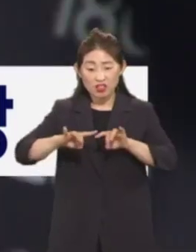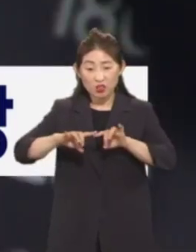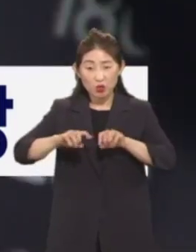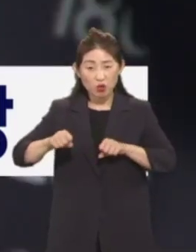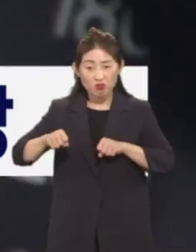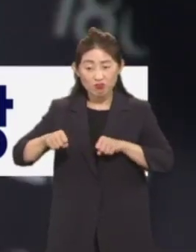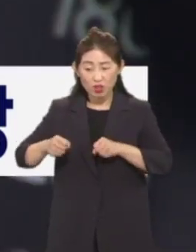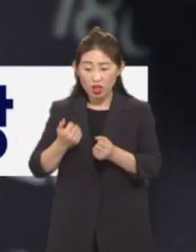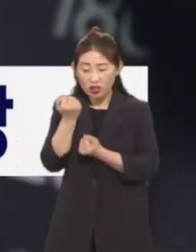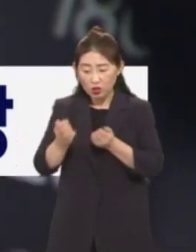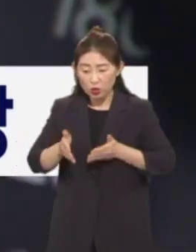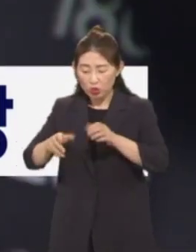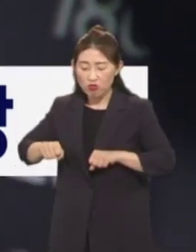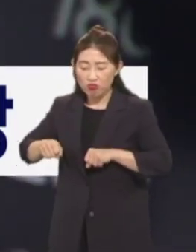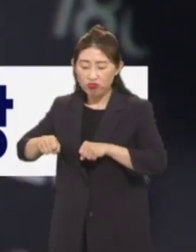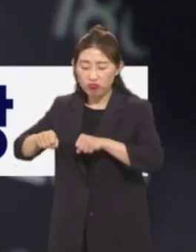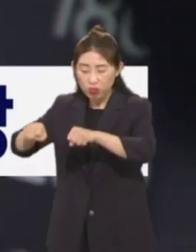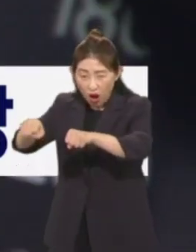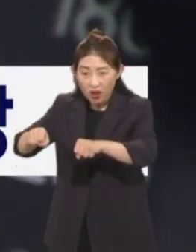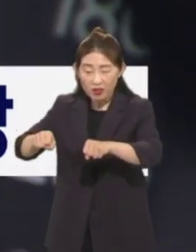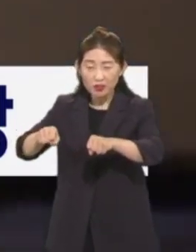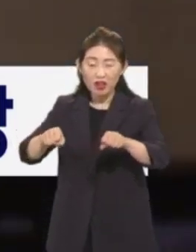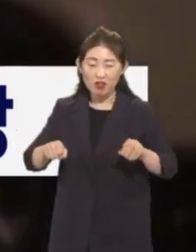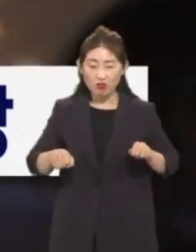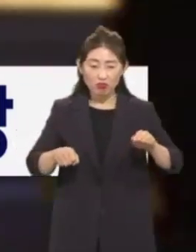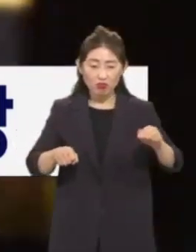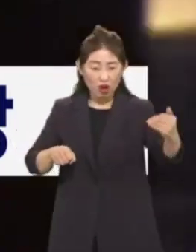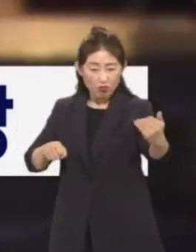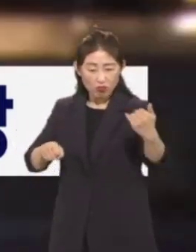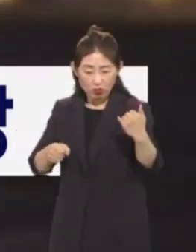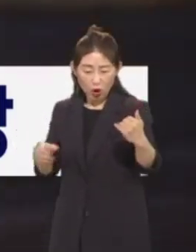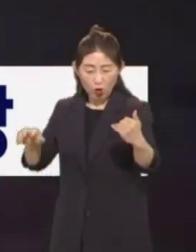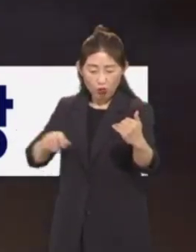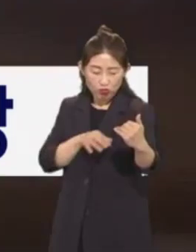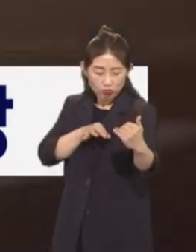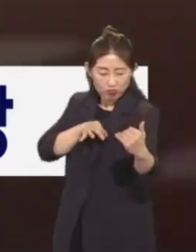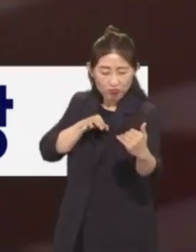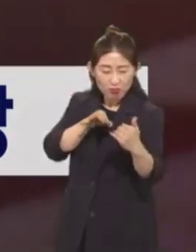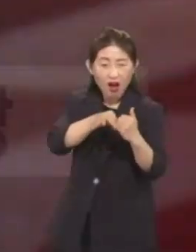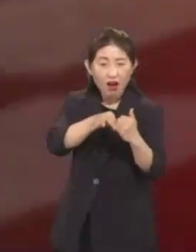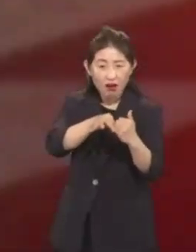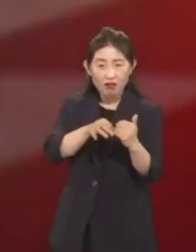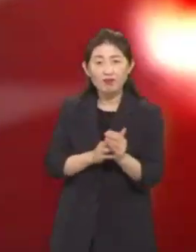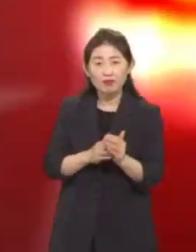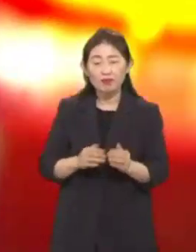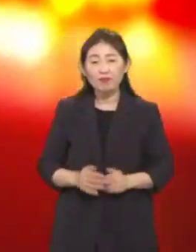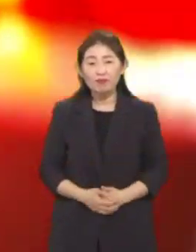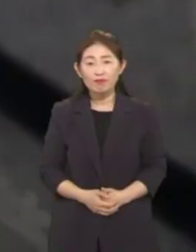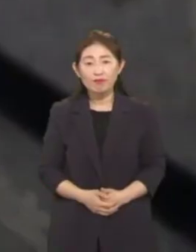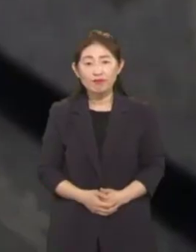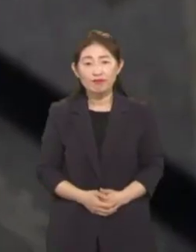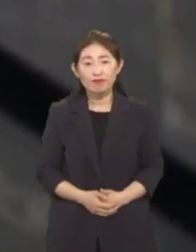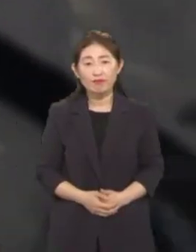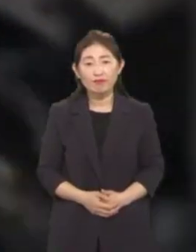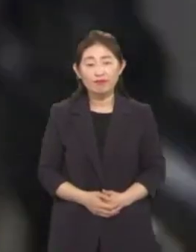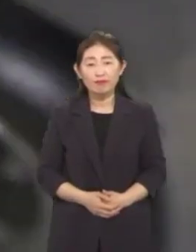킥보드가 자전거 도로를 달리며 역주행하다 도로 쪽을 침범해 마주오는 승용차와 충돌한 것으로 보고